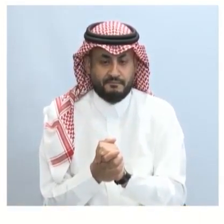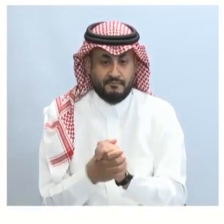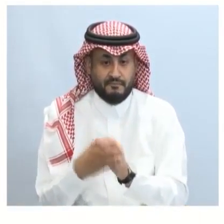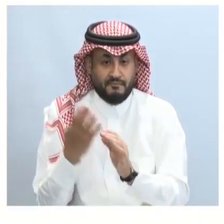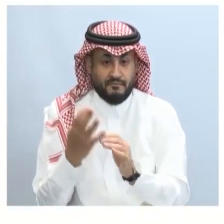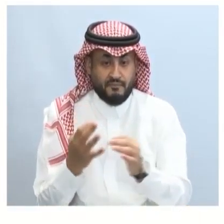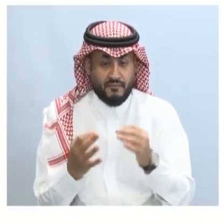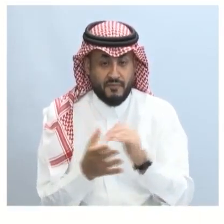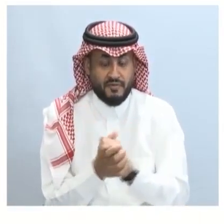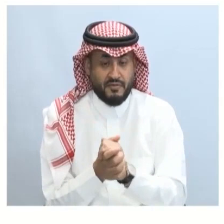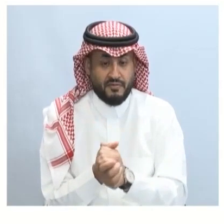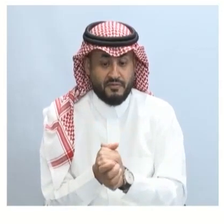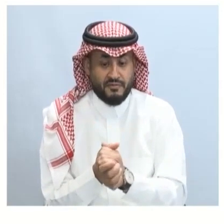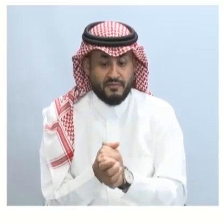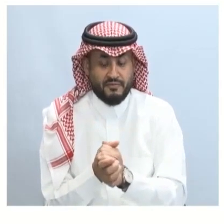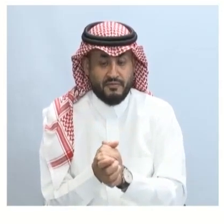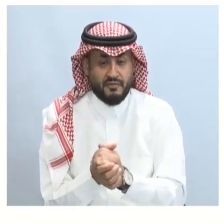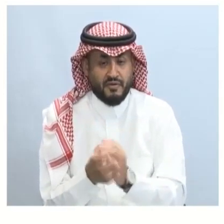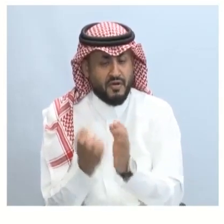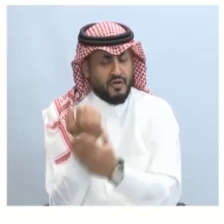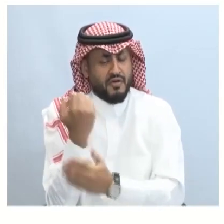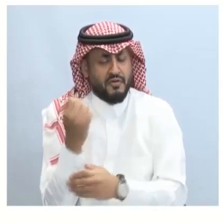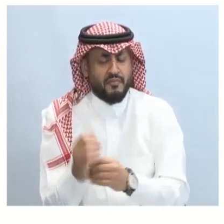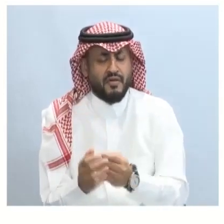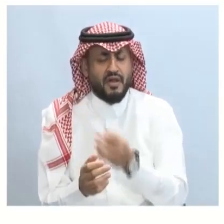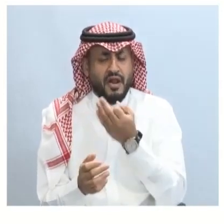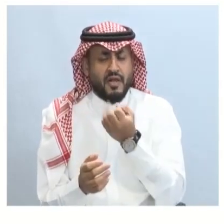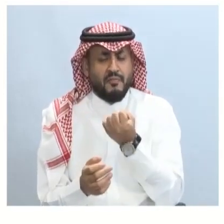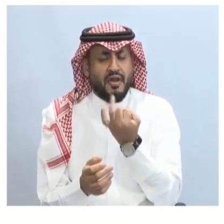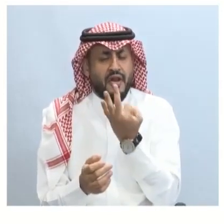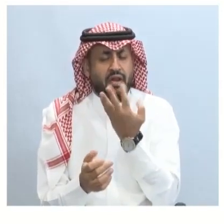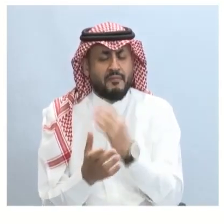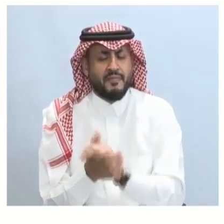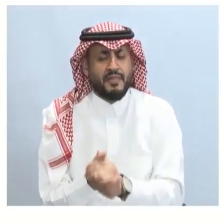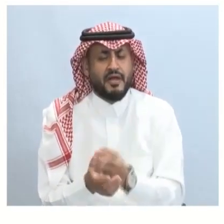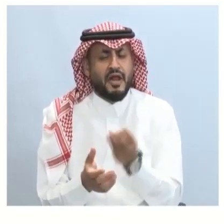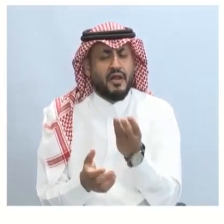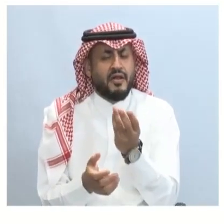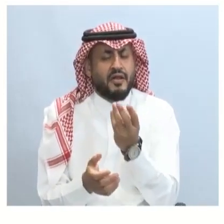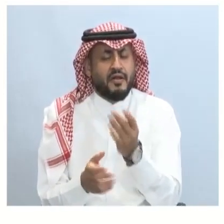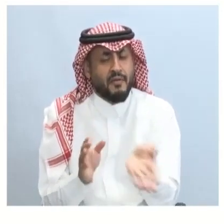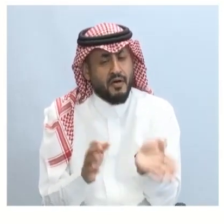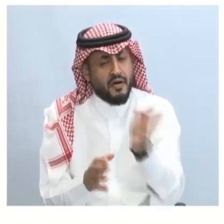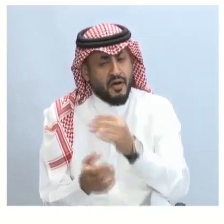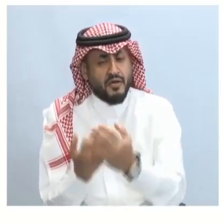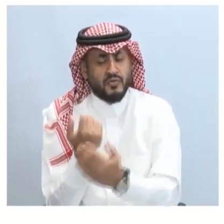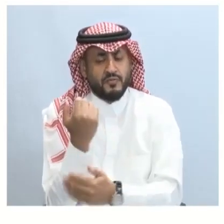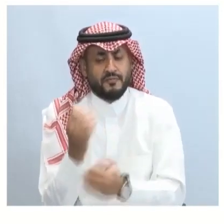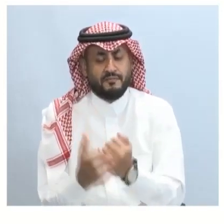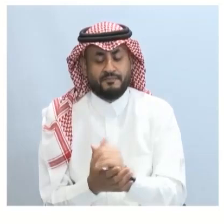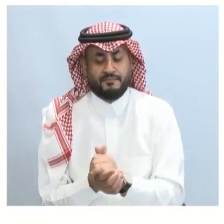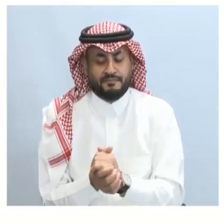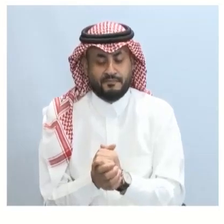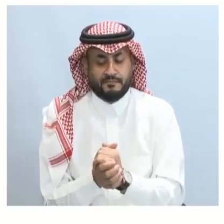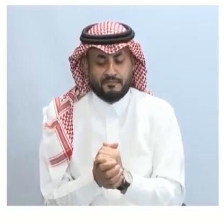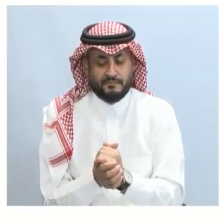فضل الوضوء فضل الوضوء والذكر بعده فضل الوضوء والذكر بعده